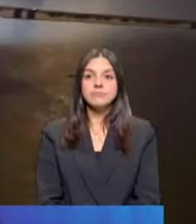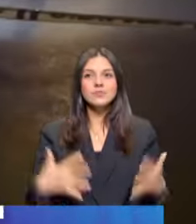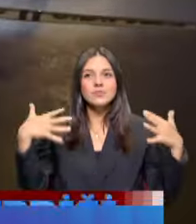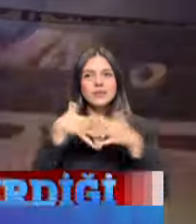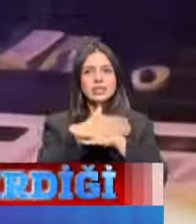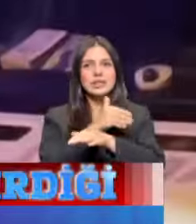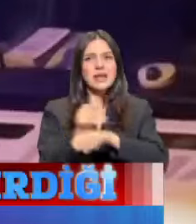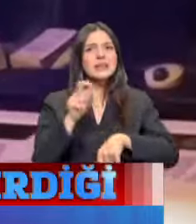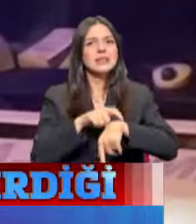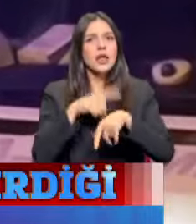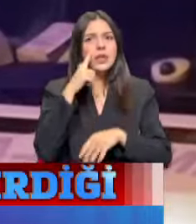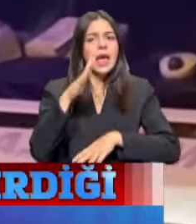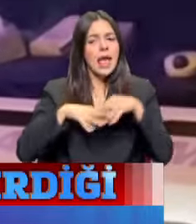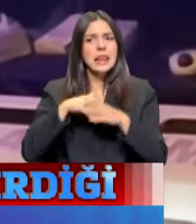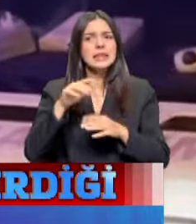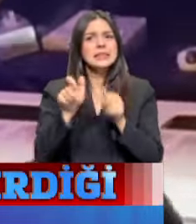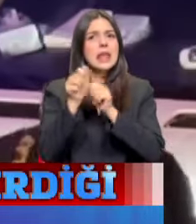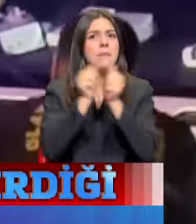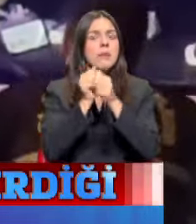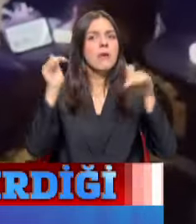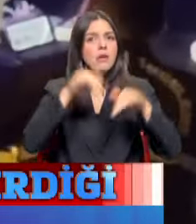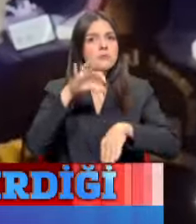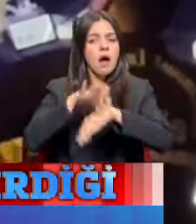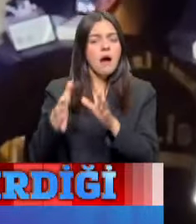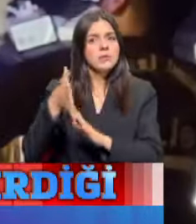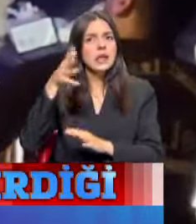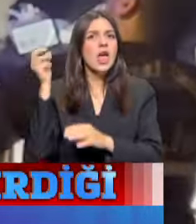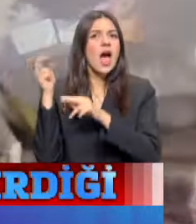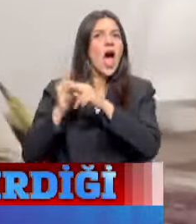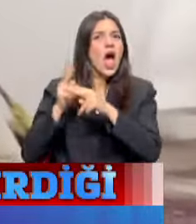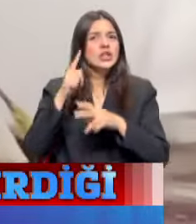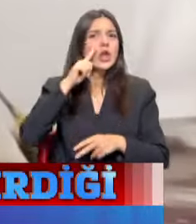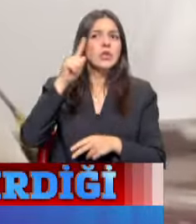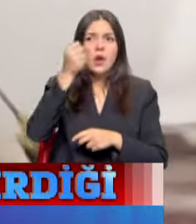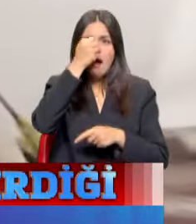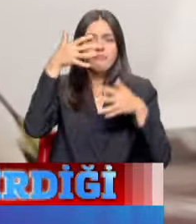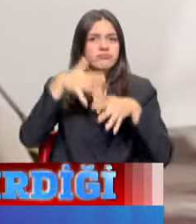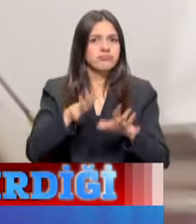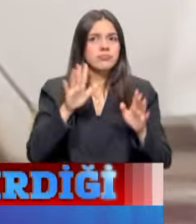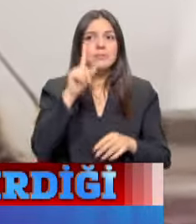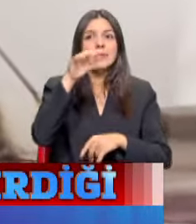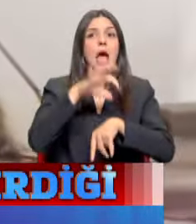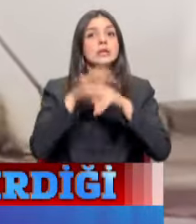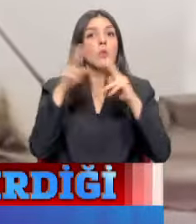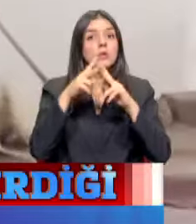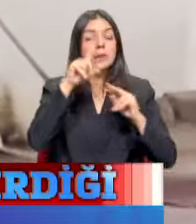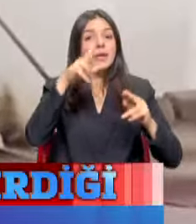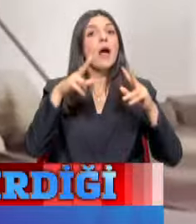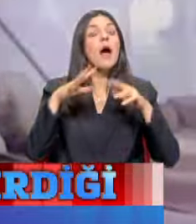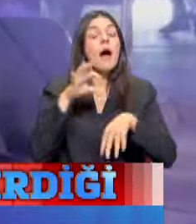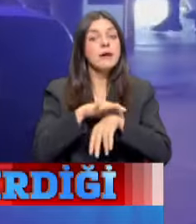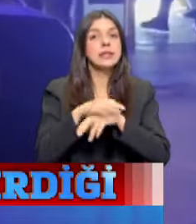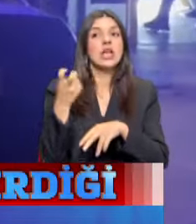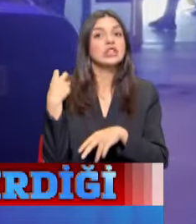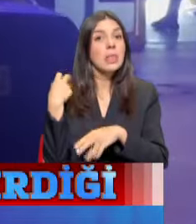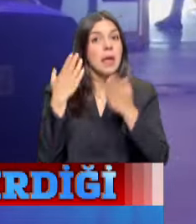Gecenin geç saatlerinde ellerinde silahlarla geldiler. Hastanenin acil servisini kana buladılar. Bir hastane polisi, bir hastane jandarması,